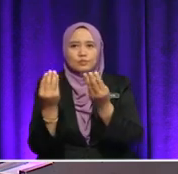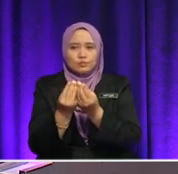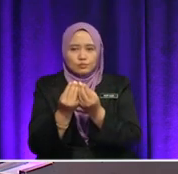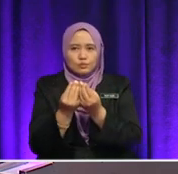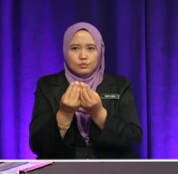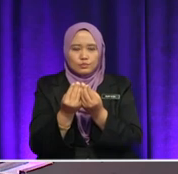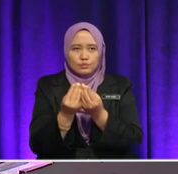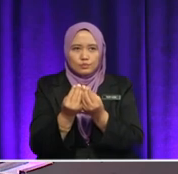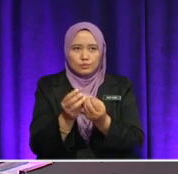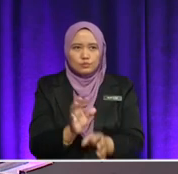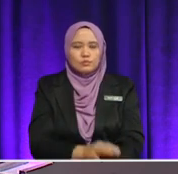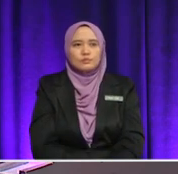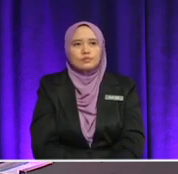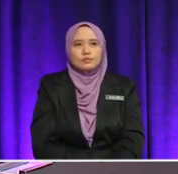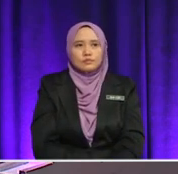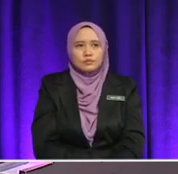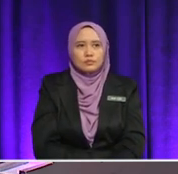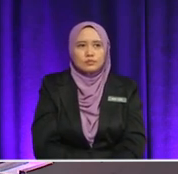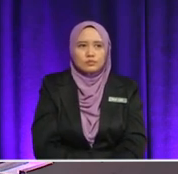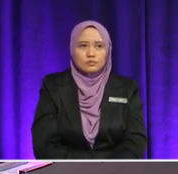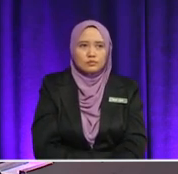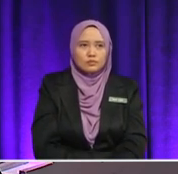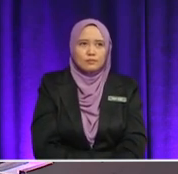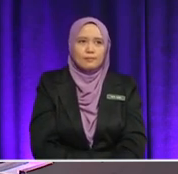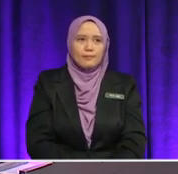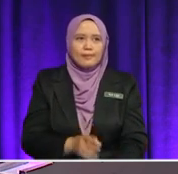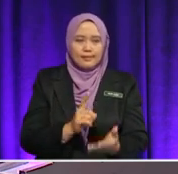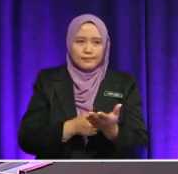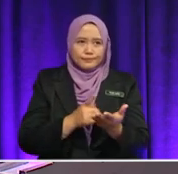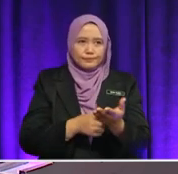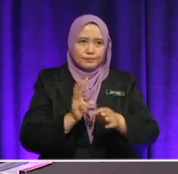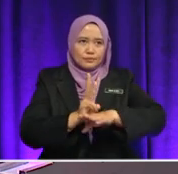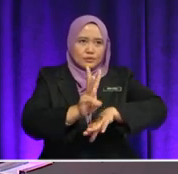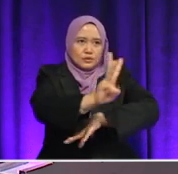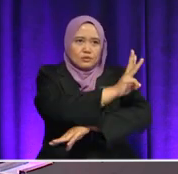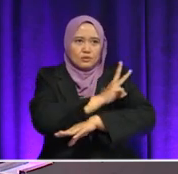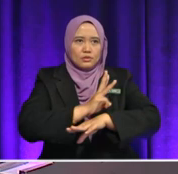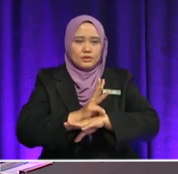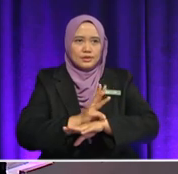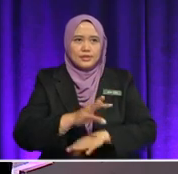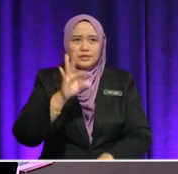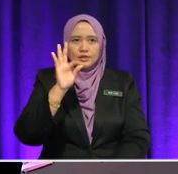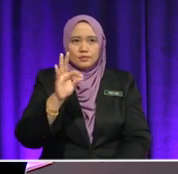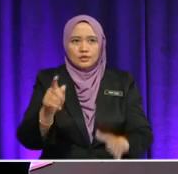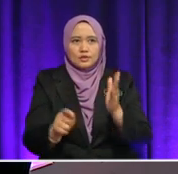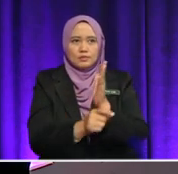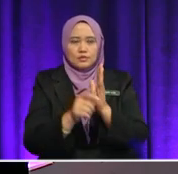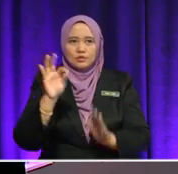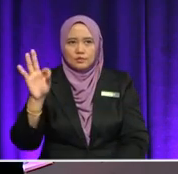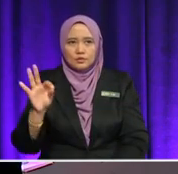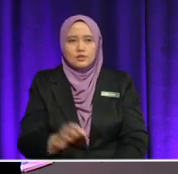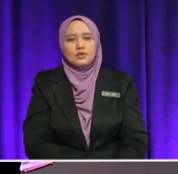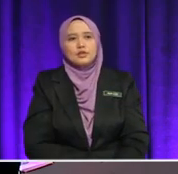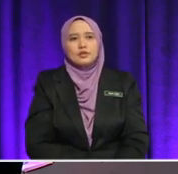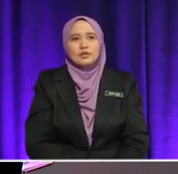campur sembilan bagi Sarawak masih ada 18 kursi manakala di Sabah ada satu